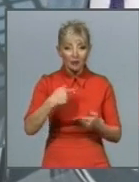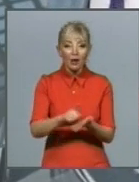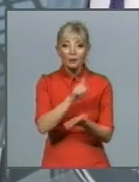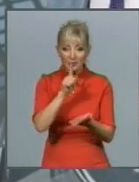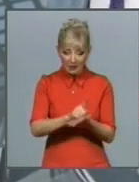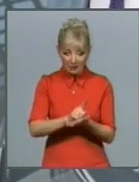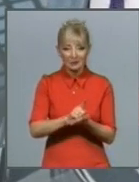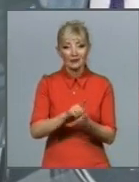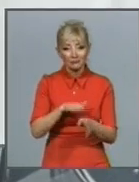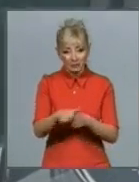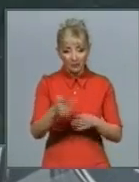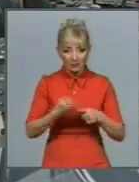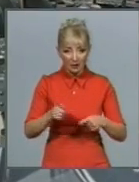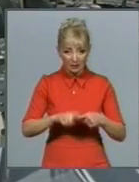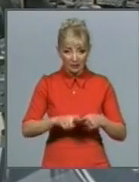прийдемо до цього.